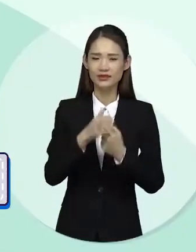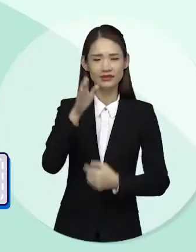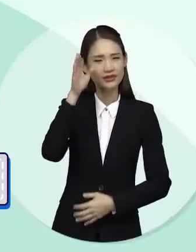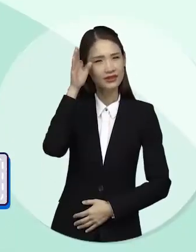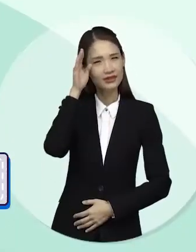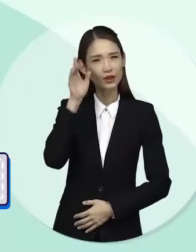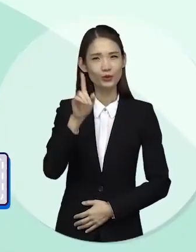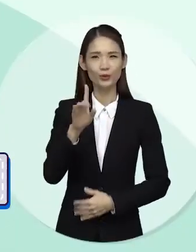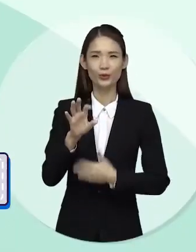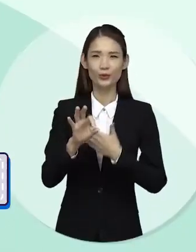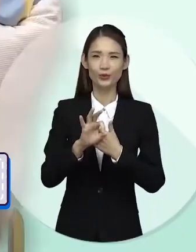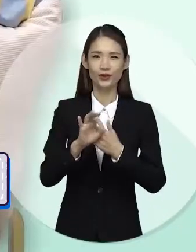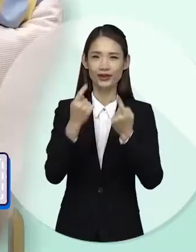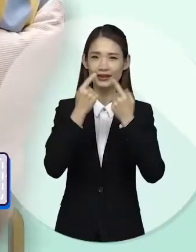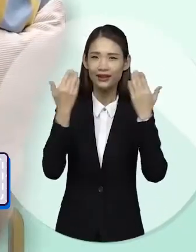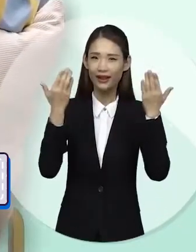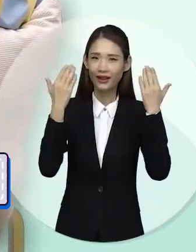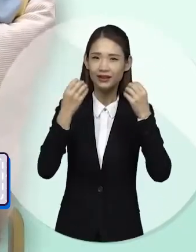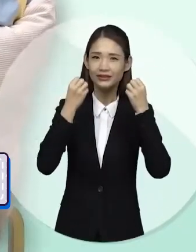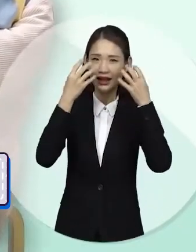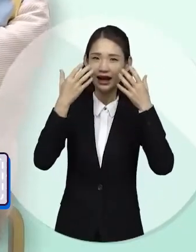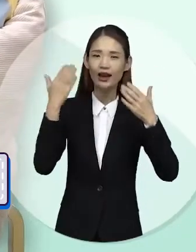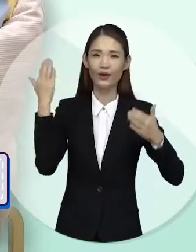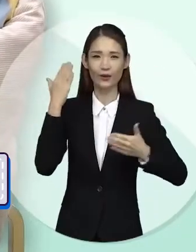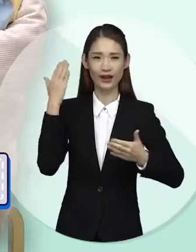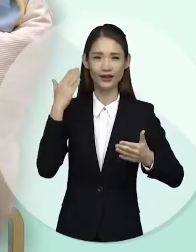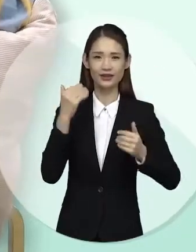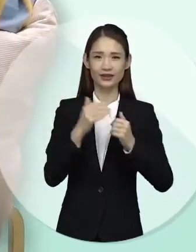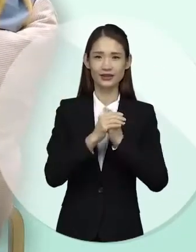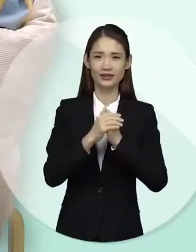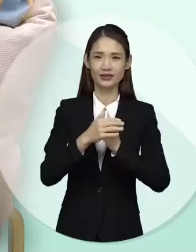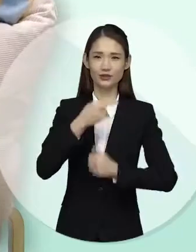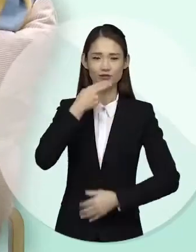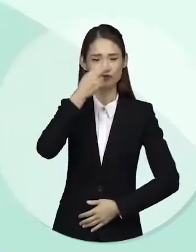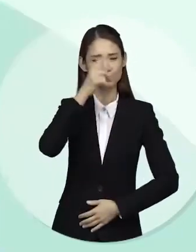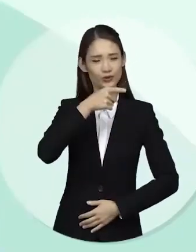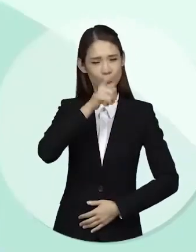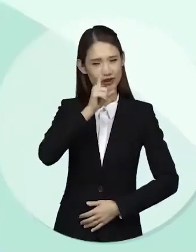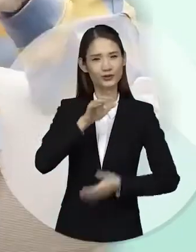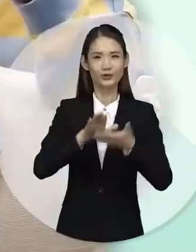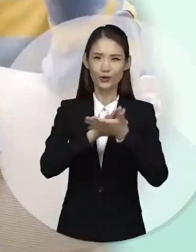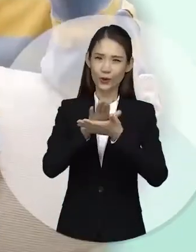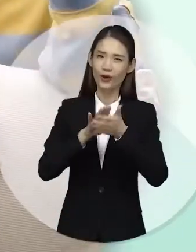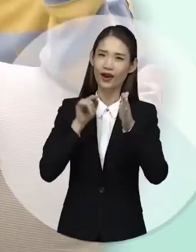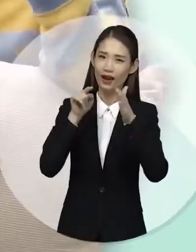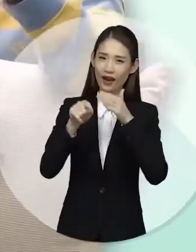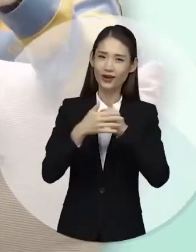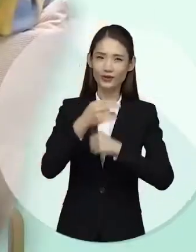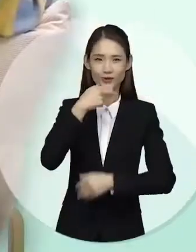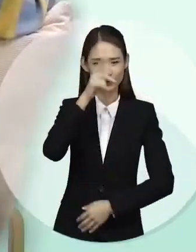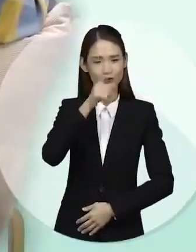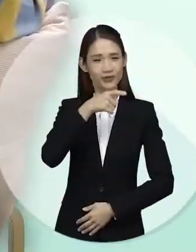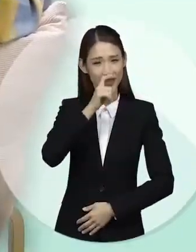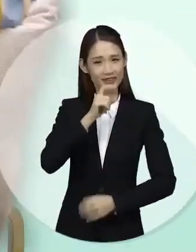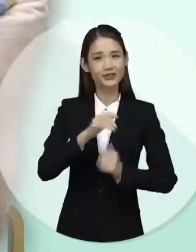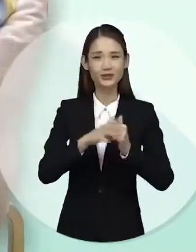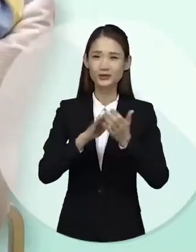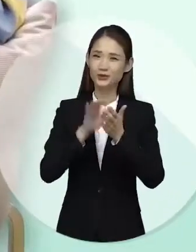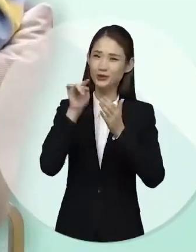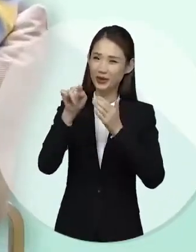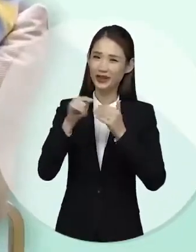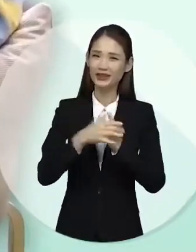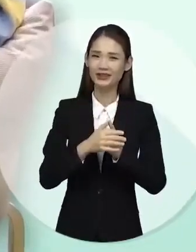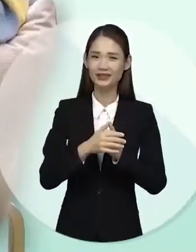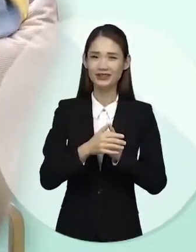그 기대라고 해봤자 약간 대학교 그리고 새내기니까 약간 술을 마시고 놀러 가서 술 마시고 술